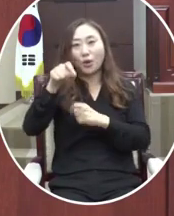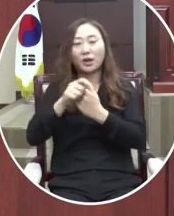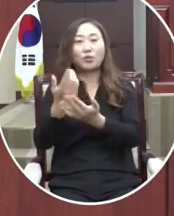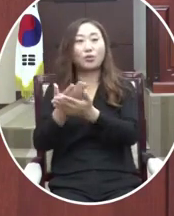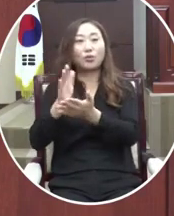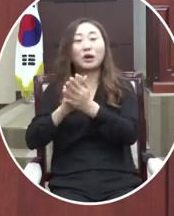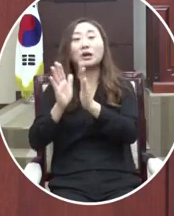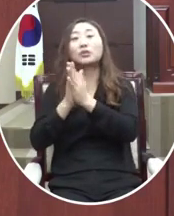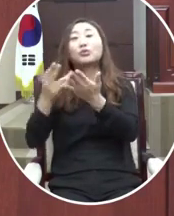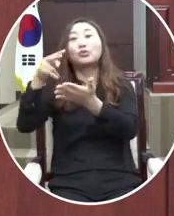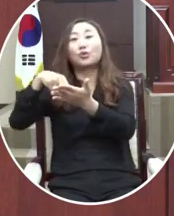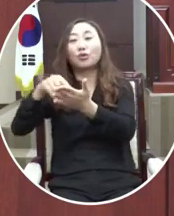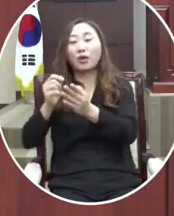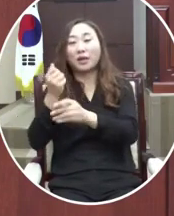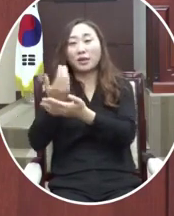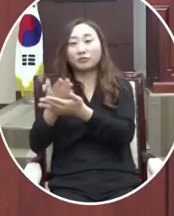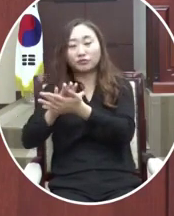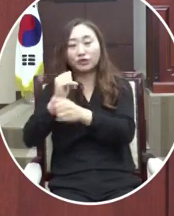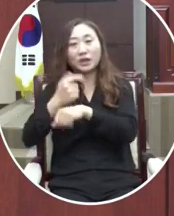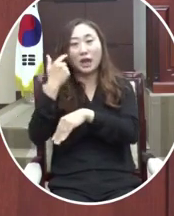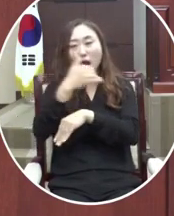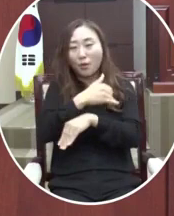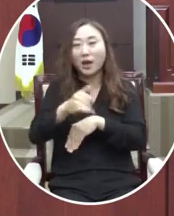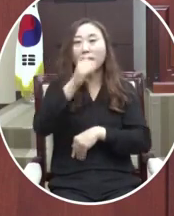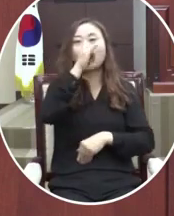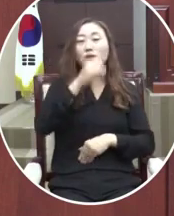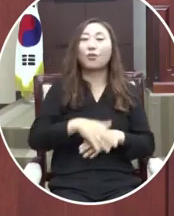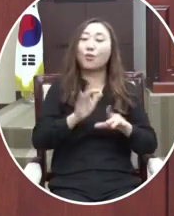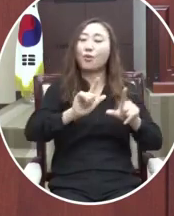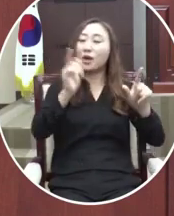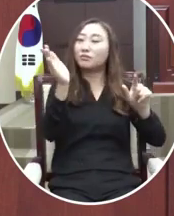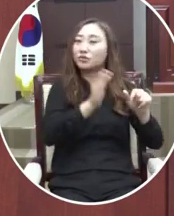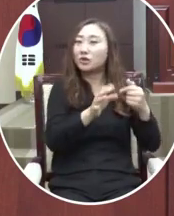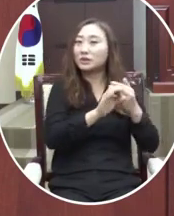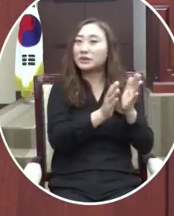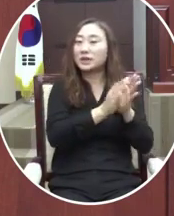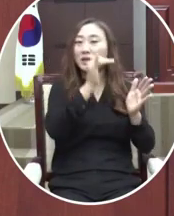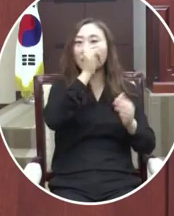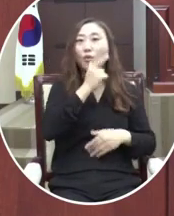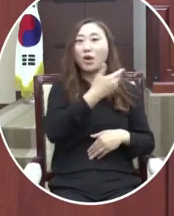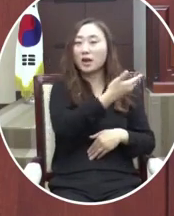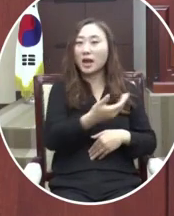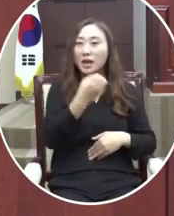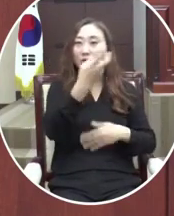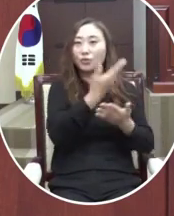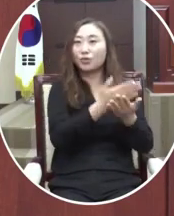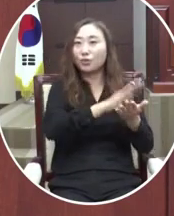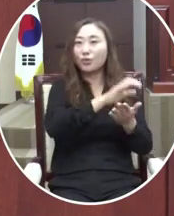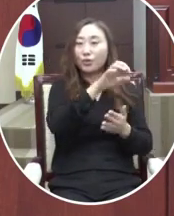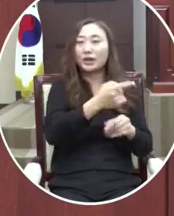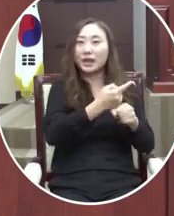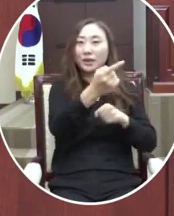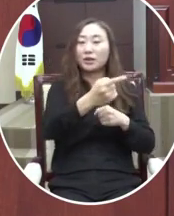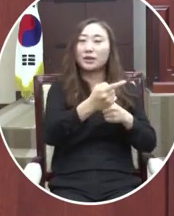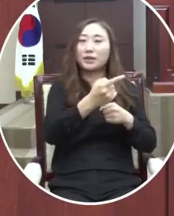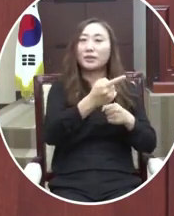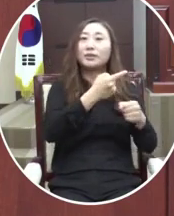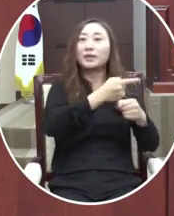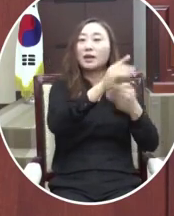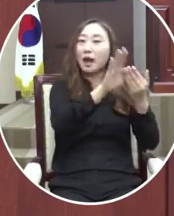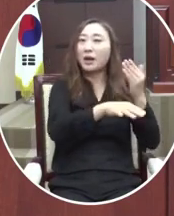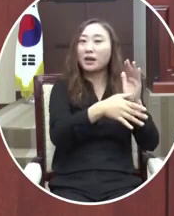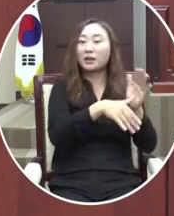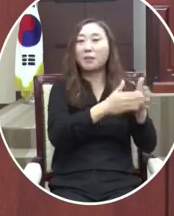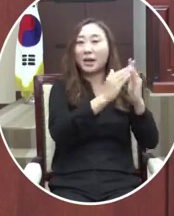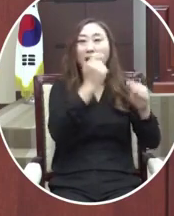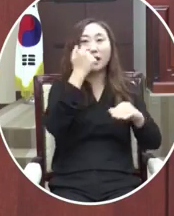권역별로 신규 조성을 추진하고 있습니다 올해 5월부터 공사를 시작한 월계 도서관 리모델링은 내년 하반기 완료